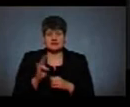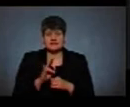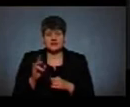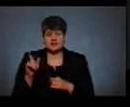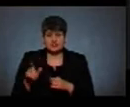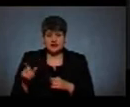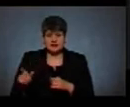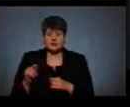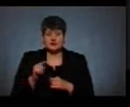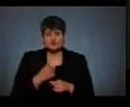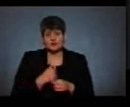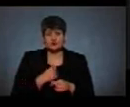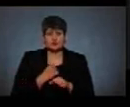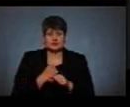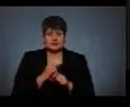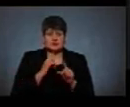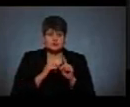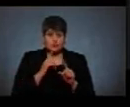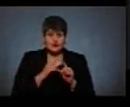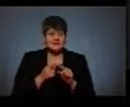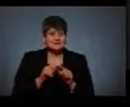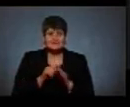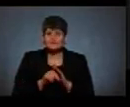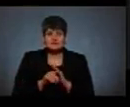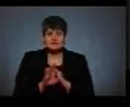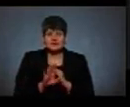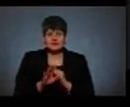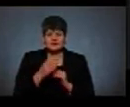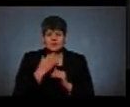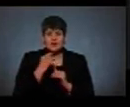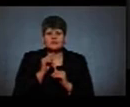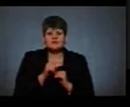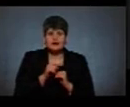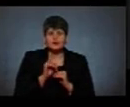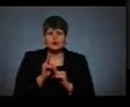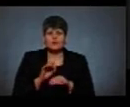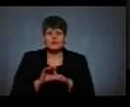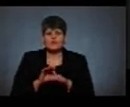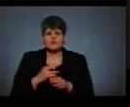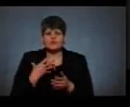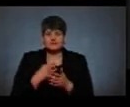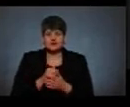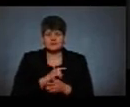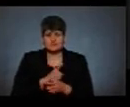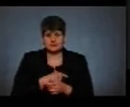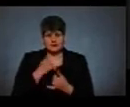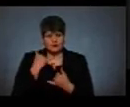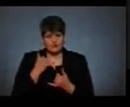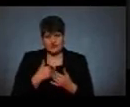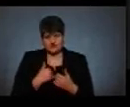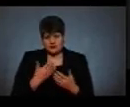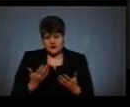наших благочинних про те, що вони збираються проводити збори. Це не означає, що немає тих, які проводять власними силами, не повідомляючи нас.